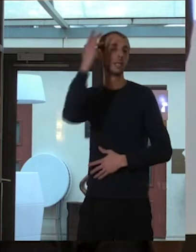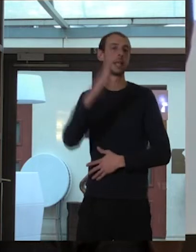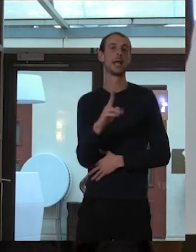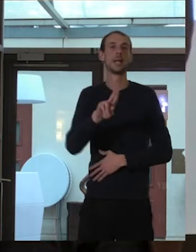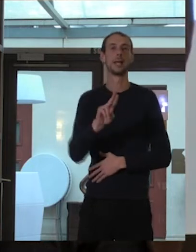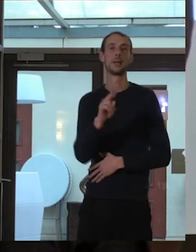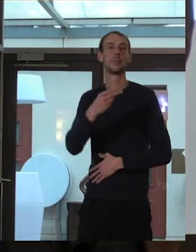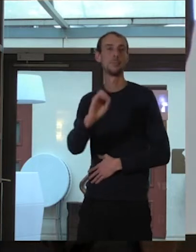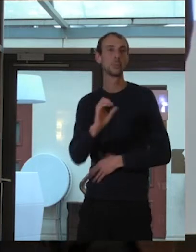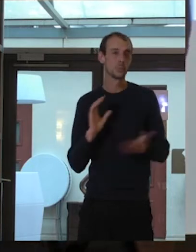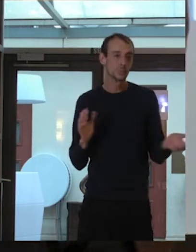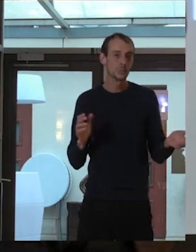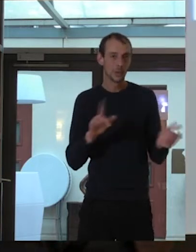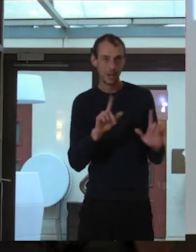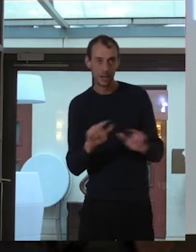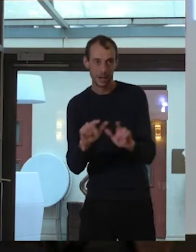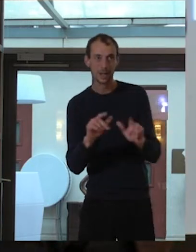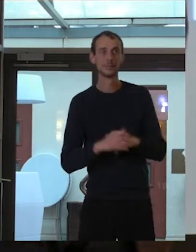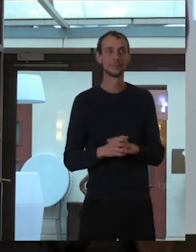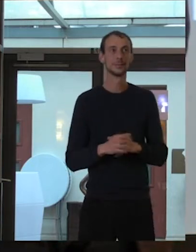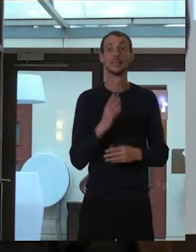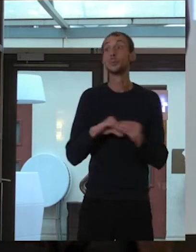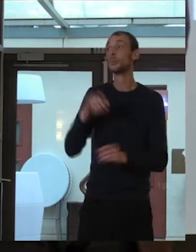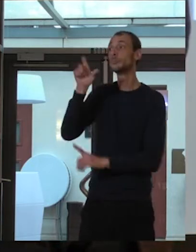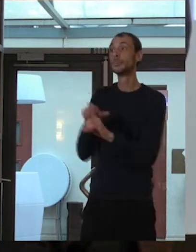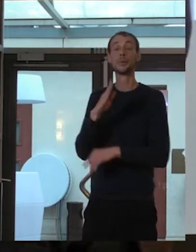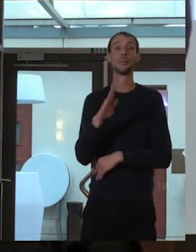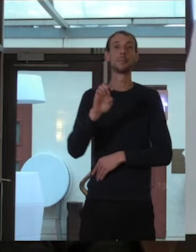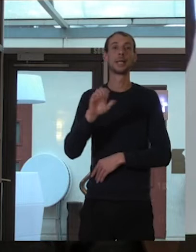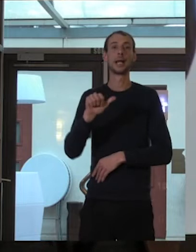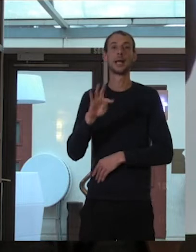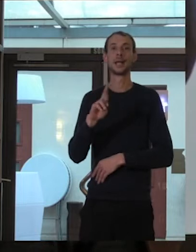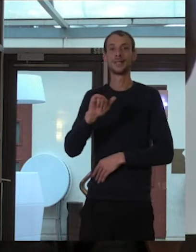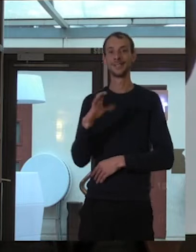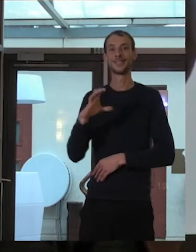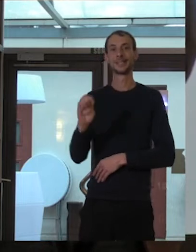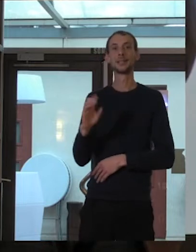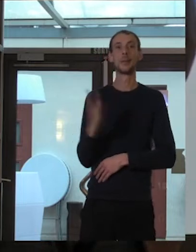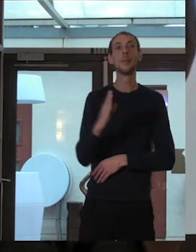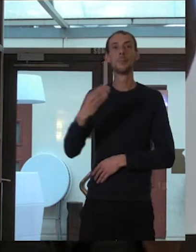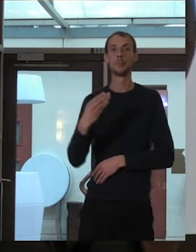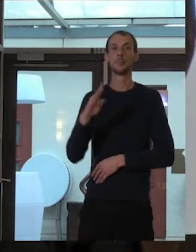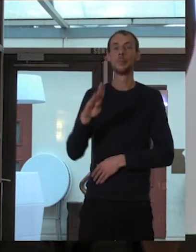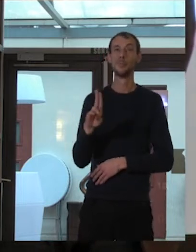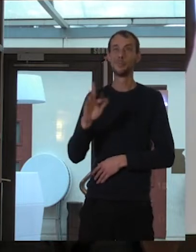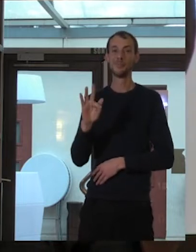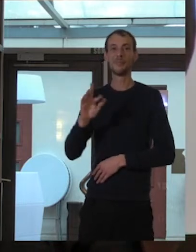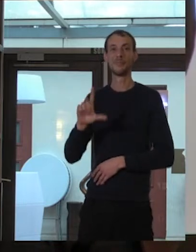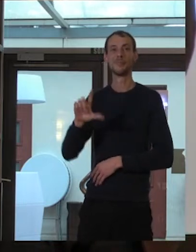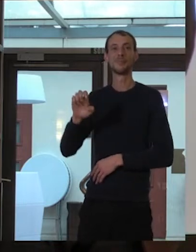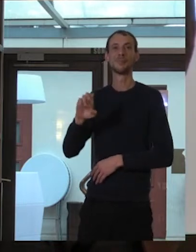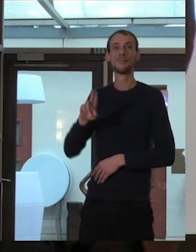dirais que Béatrice Knopfer, que je cite en particulier, parce qu'en tant que président du Bordeaux-Mérignac-Volley, je